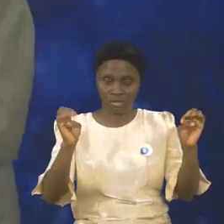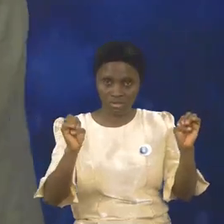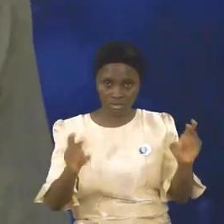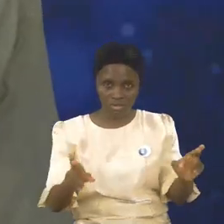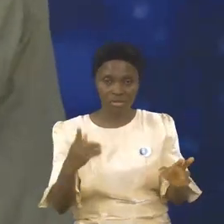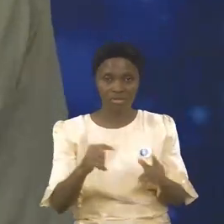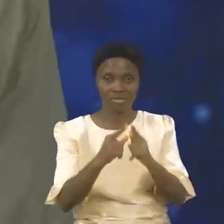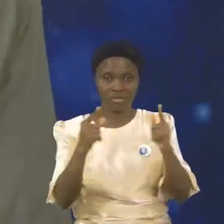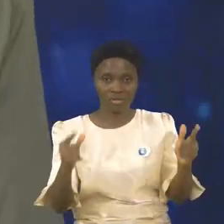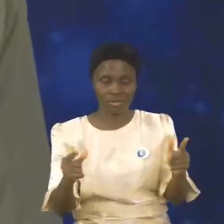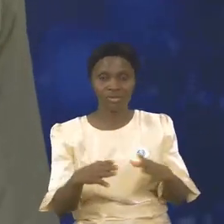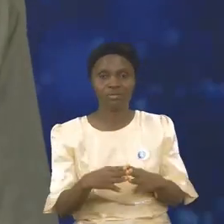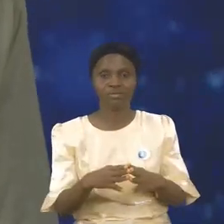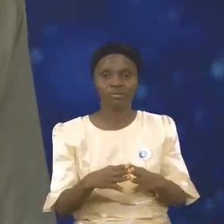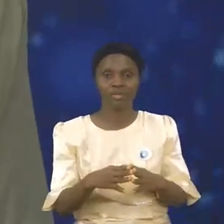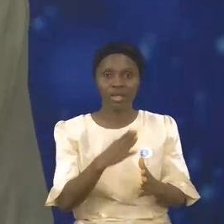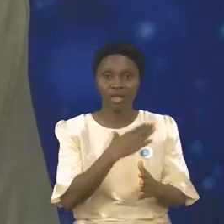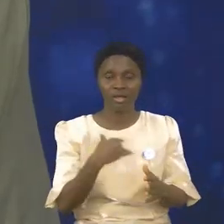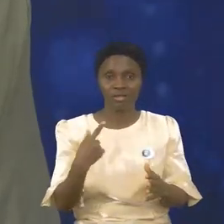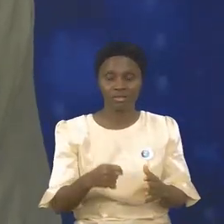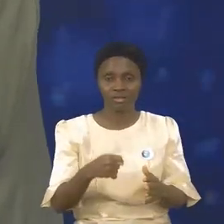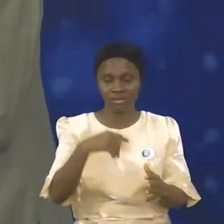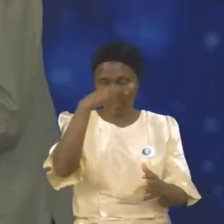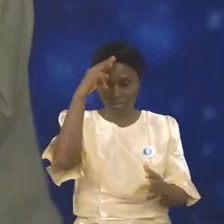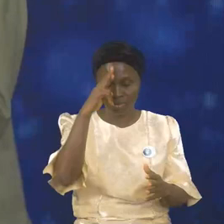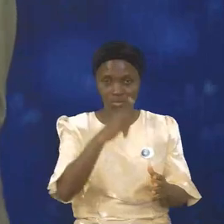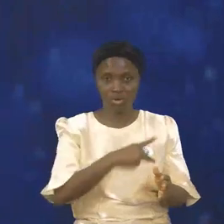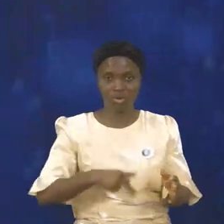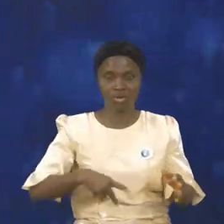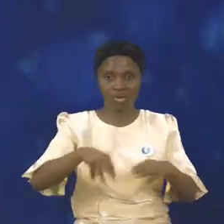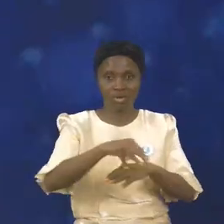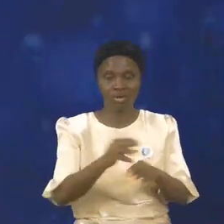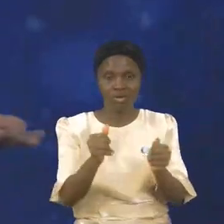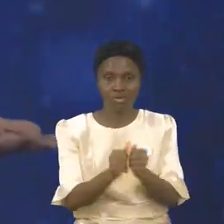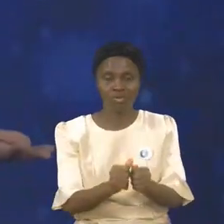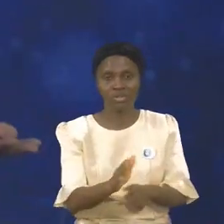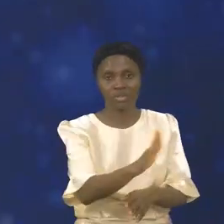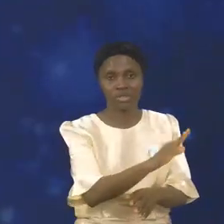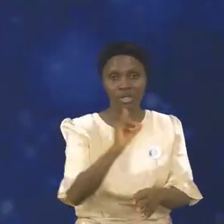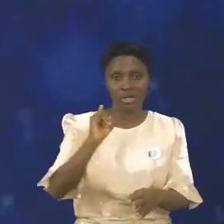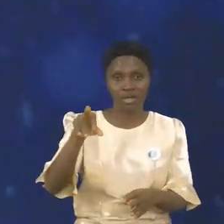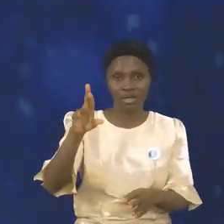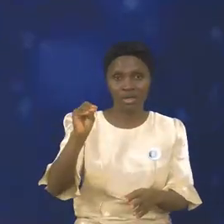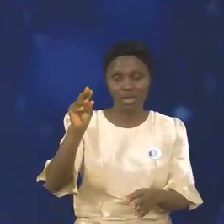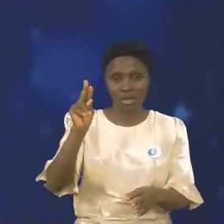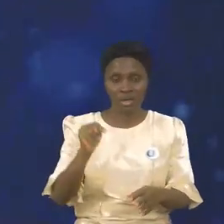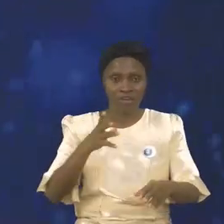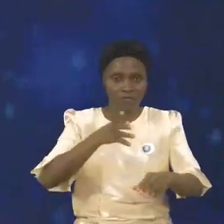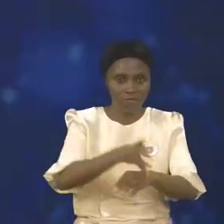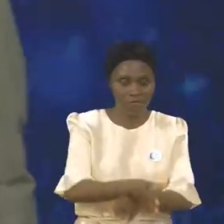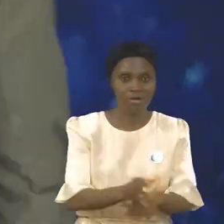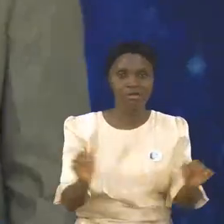à les gens de le grand dans la pire romain dans la pire grecque alors il fait tuer l'Empire romain avec